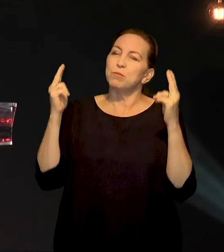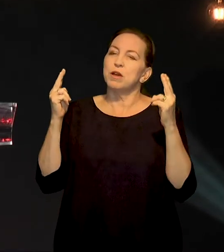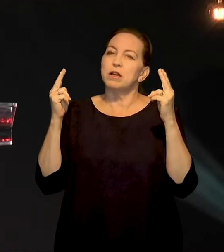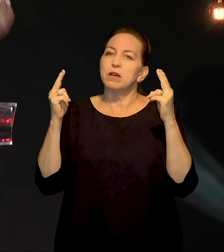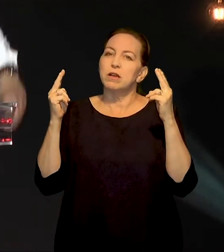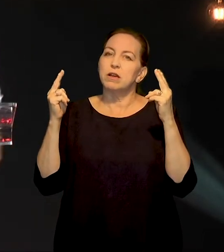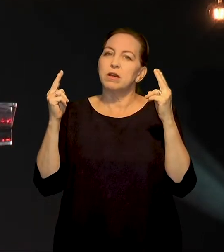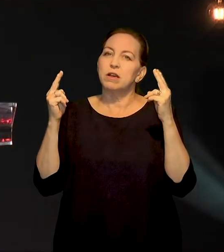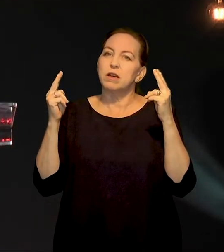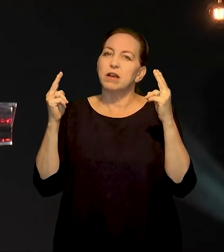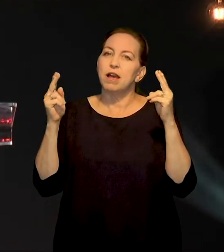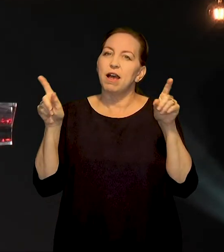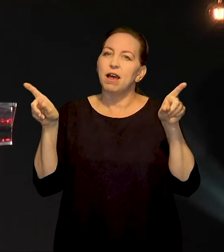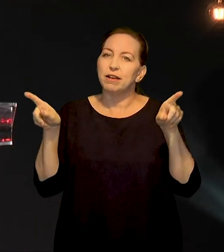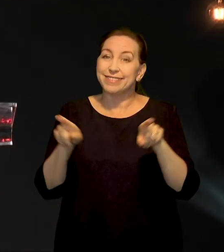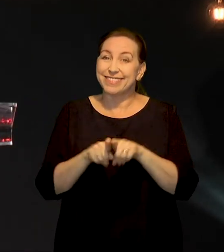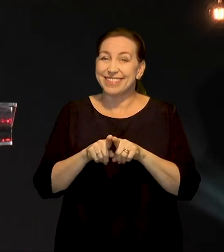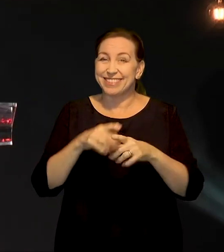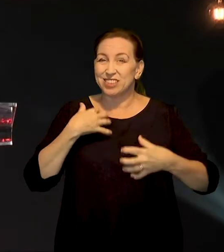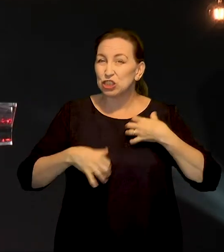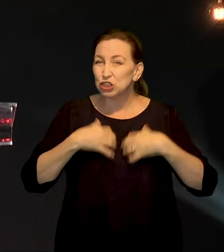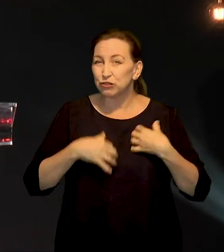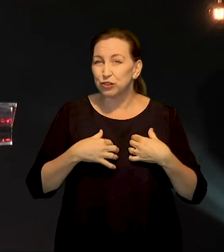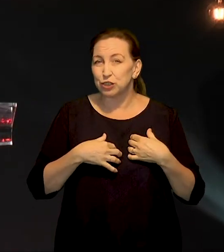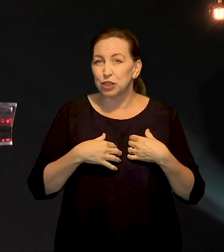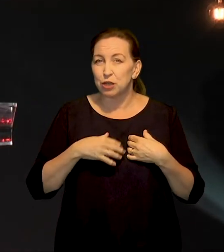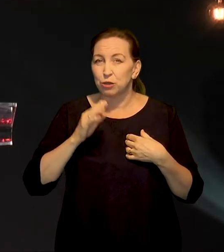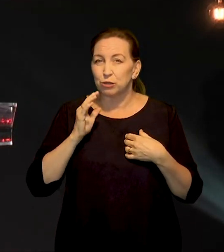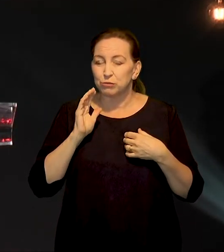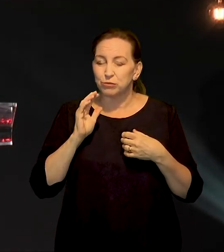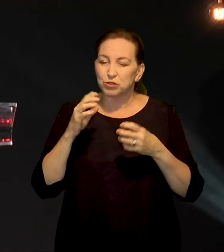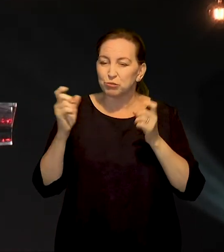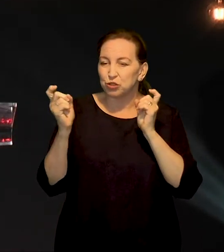Po pierwsze, pierwsza myśl. To, co mówisz o innych, dużo mówi o tobie.